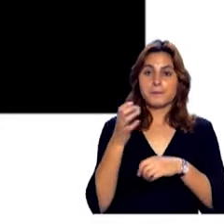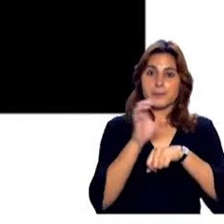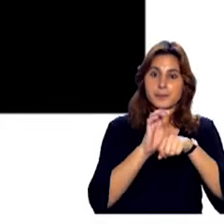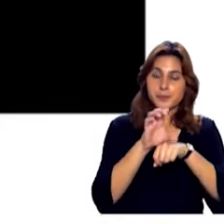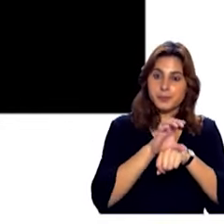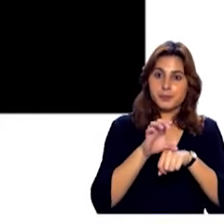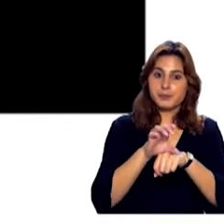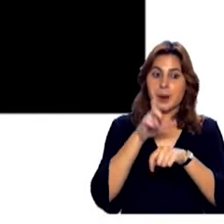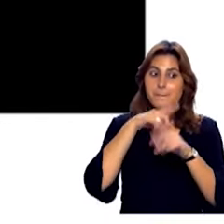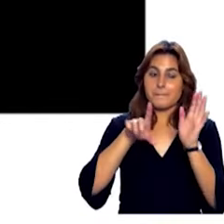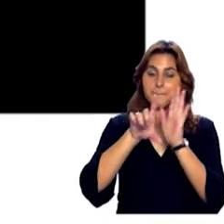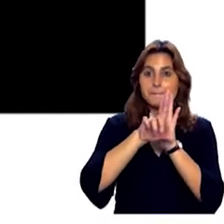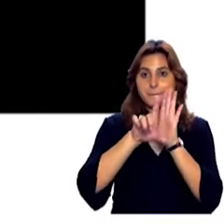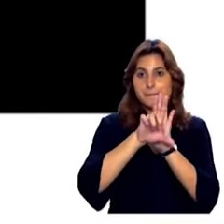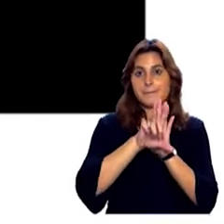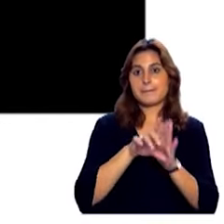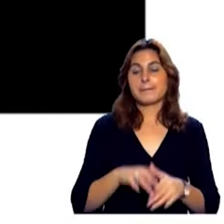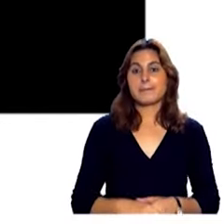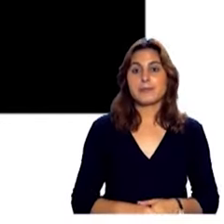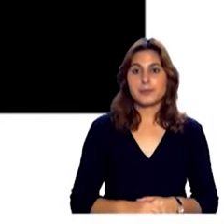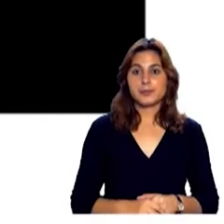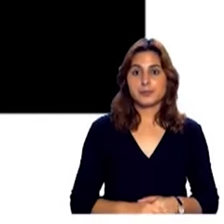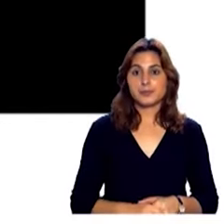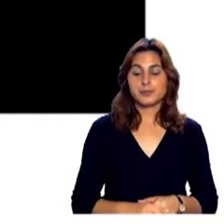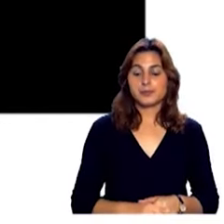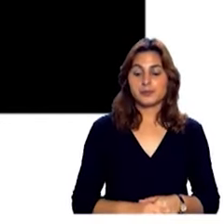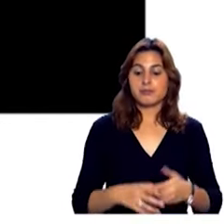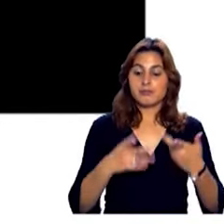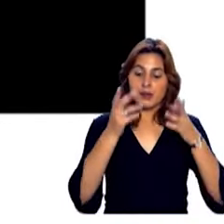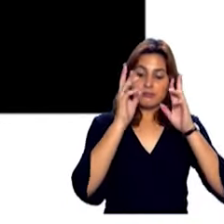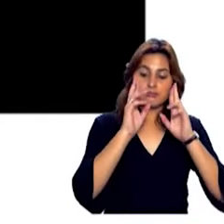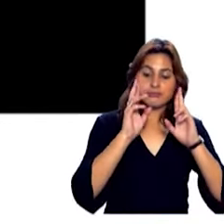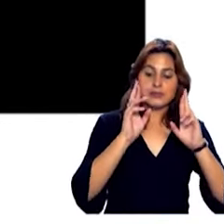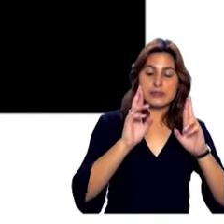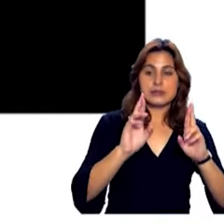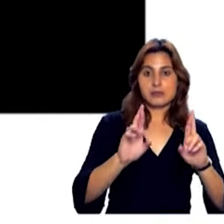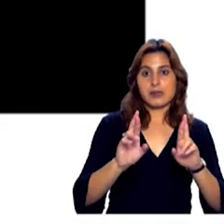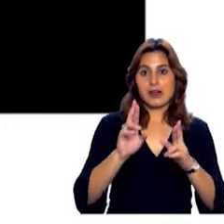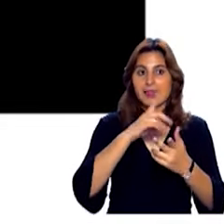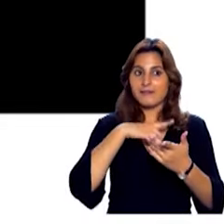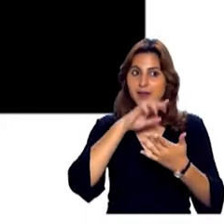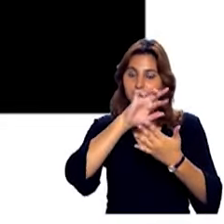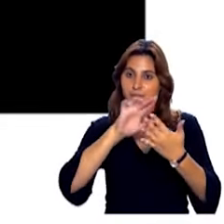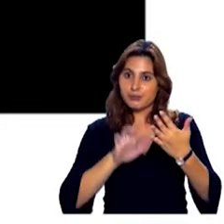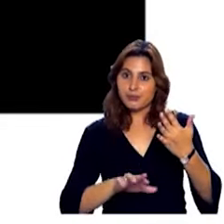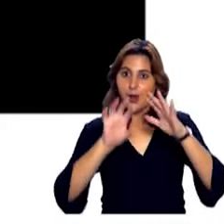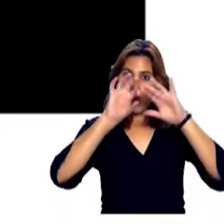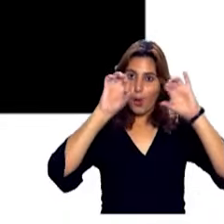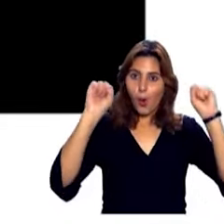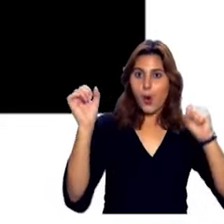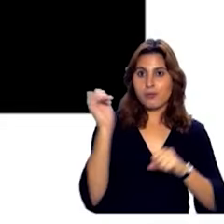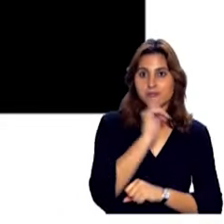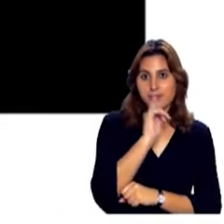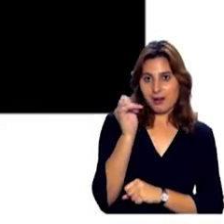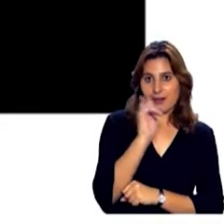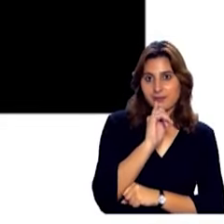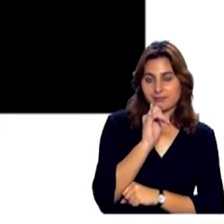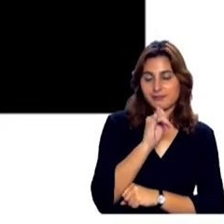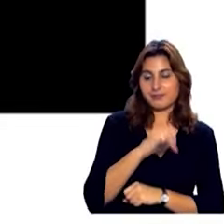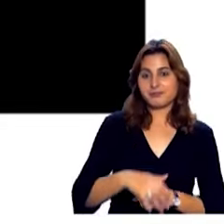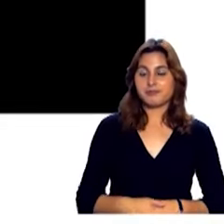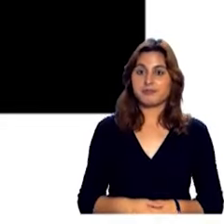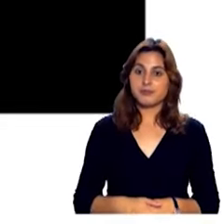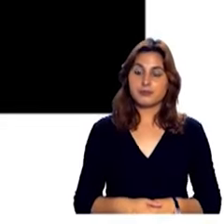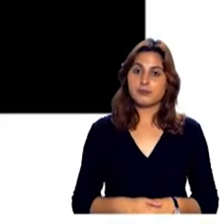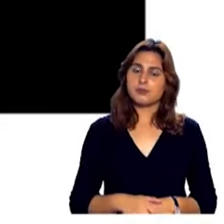che spetta a un'altra corte Suprema italiana cioa la corte costituzionale di cui chiaramente non mi ho Quali sono I motivi